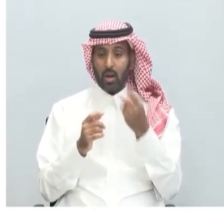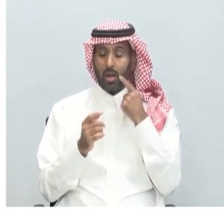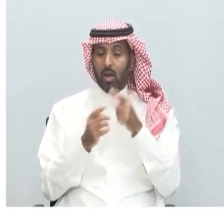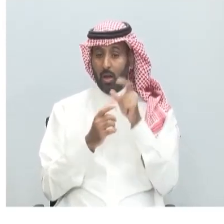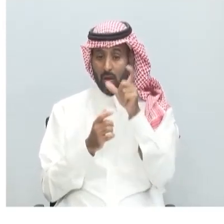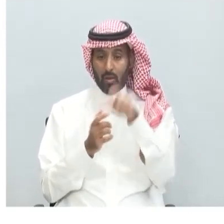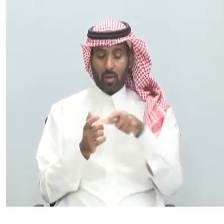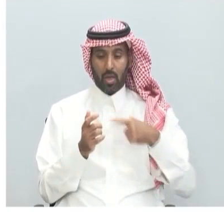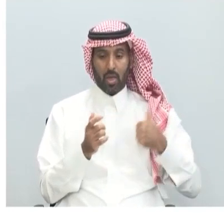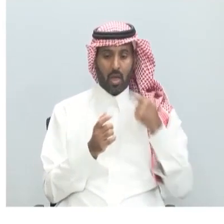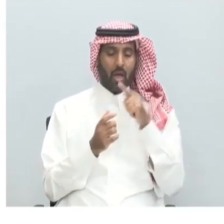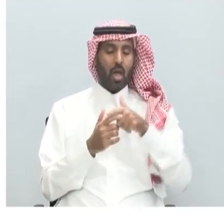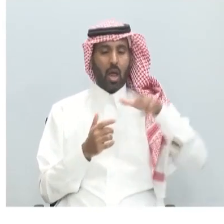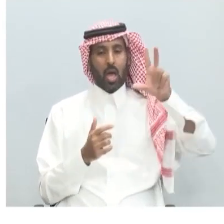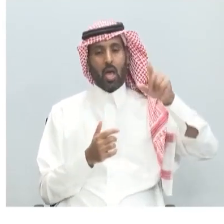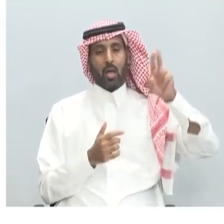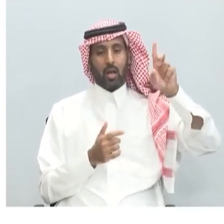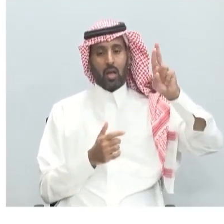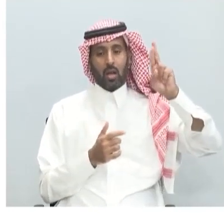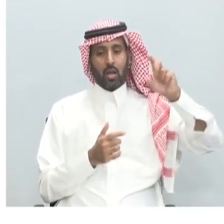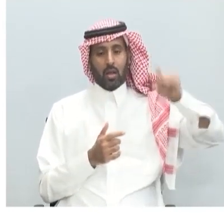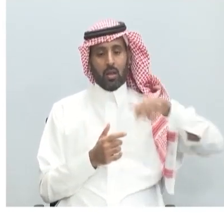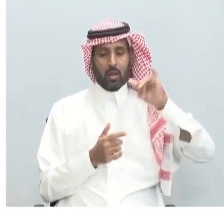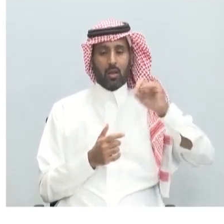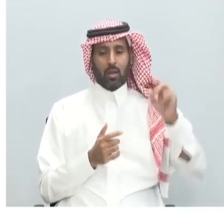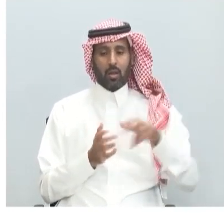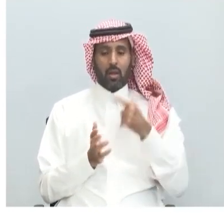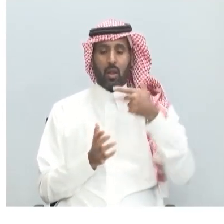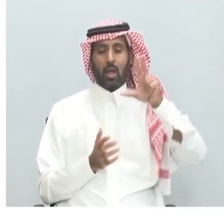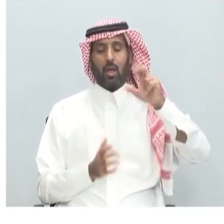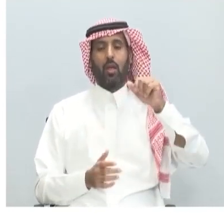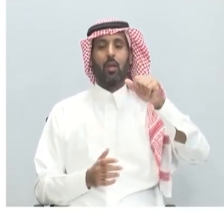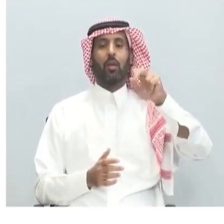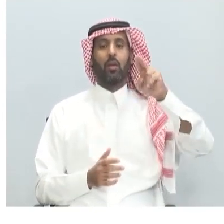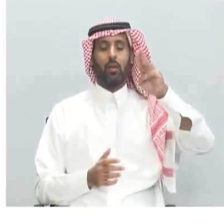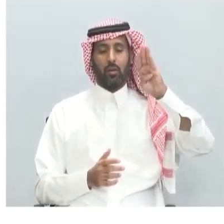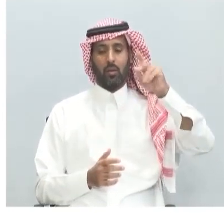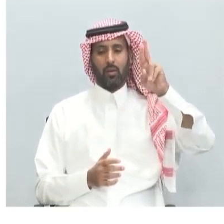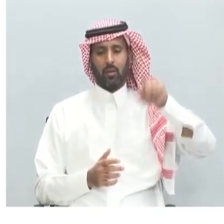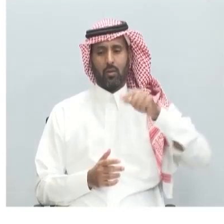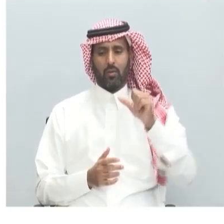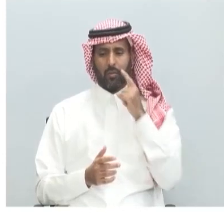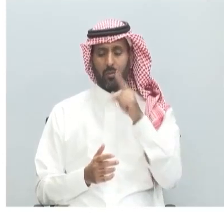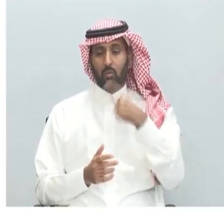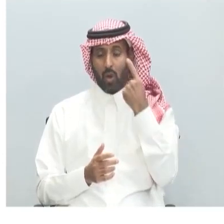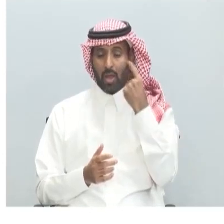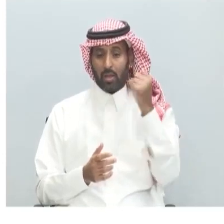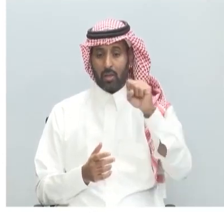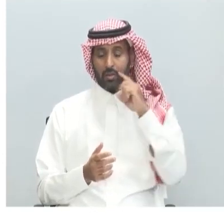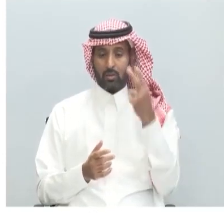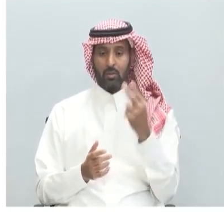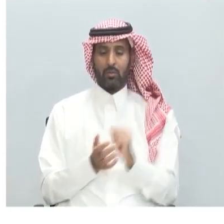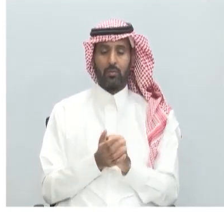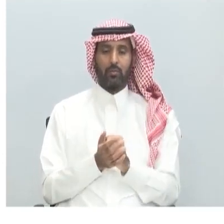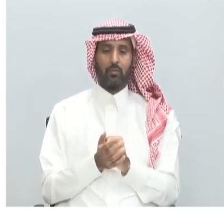للهيدروجين وهو اسهل التوزيع الالكتروني للعناصر الثاني ون اس تو